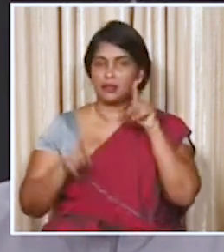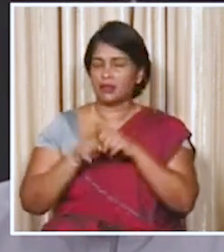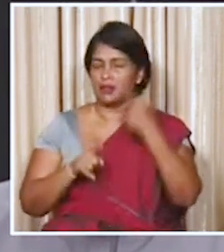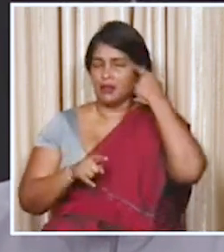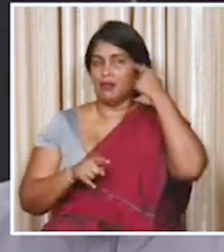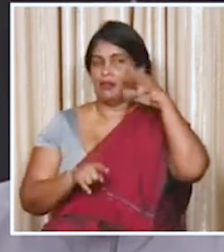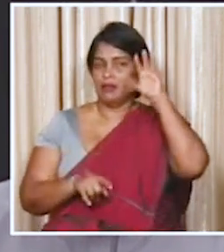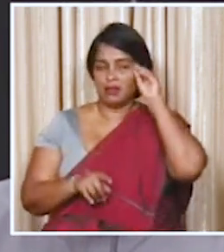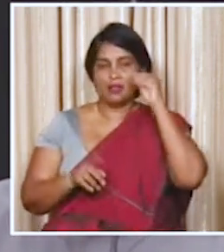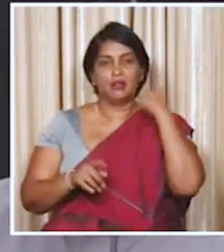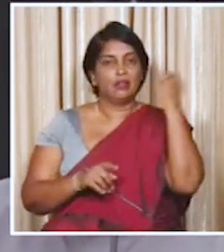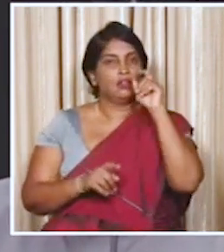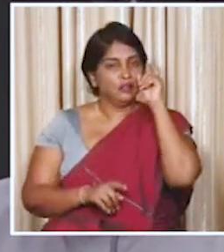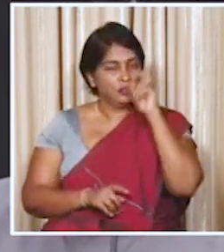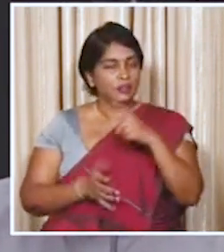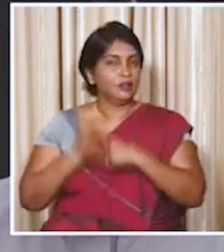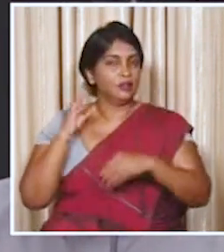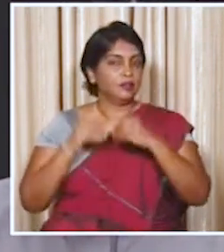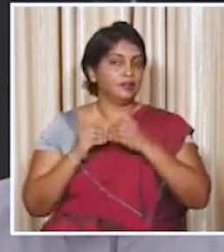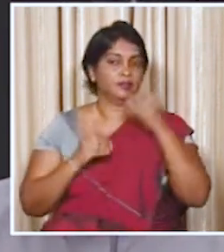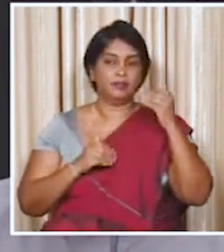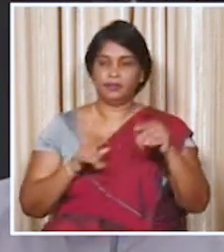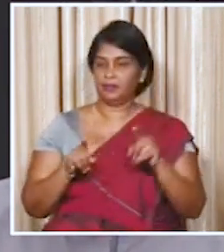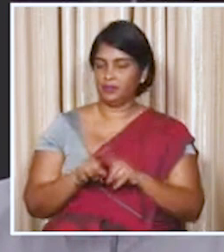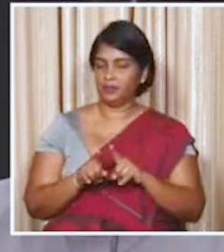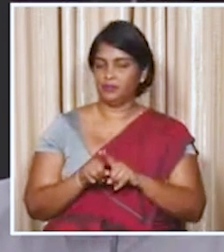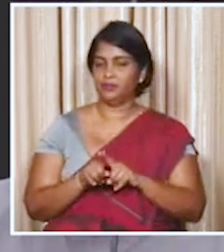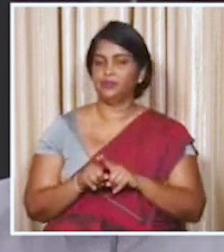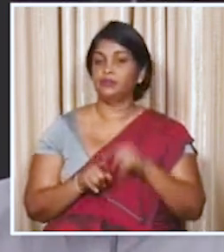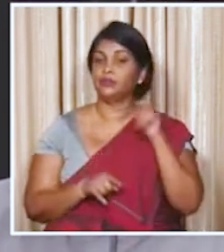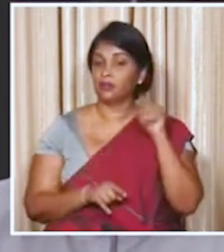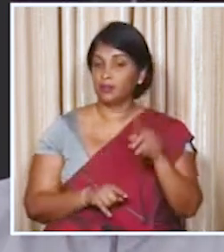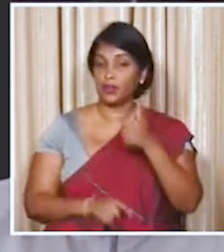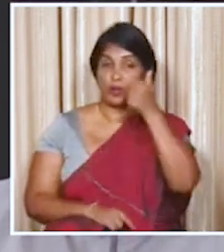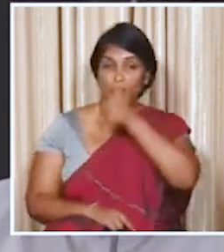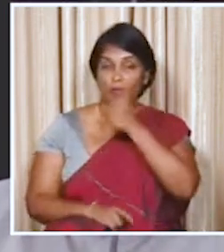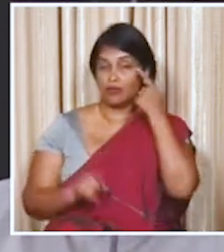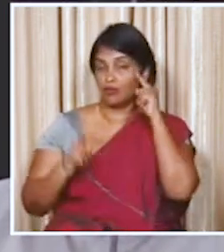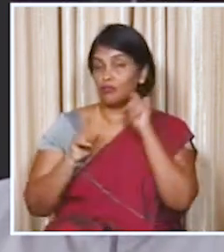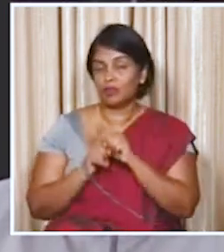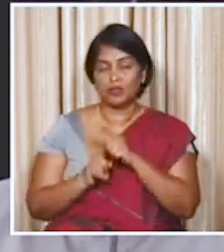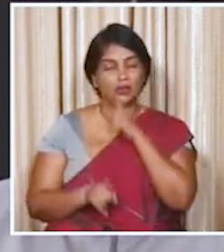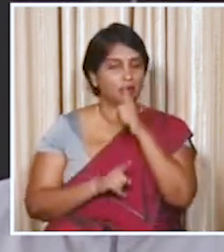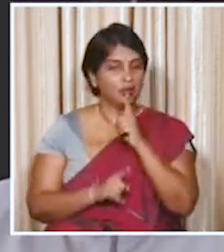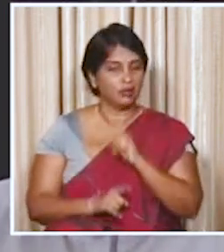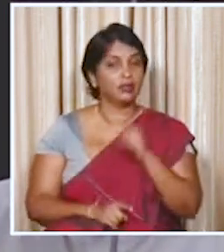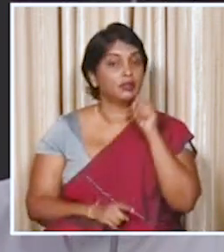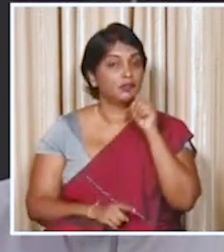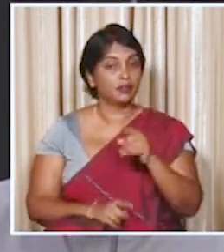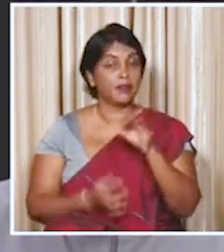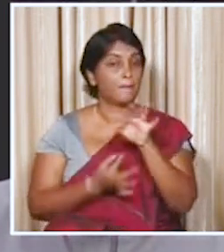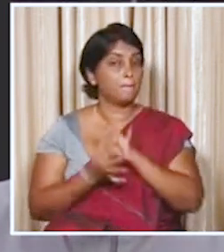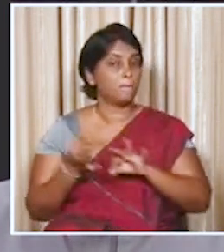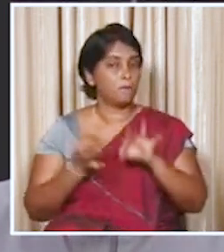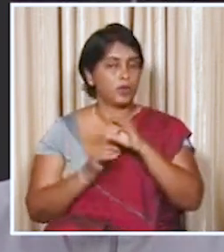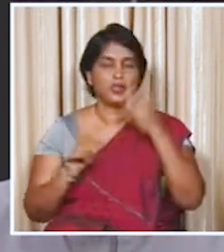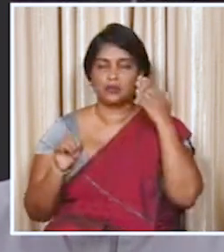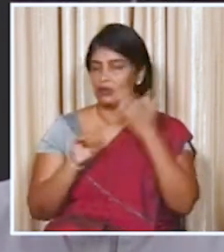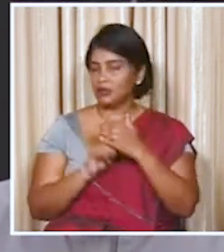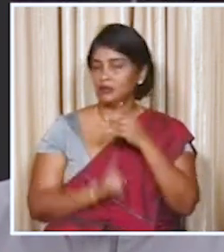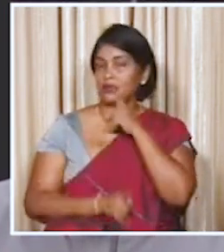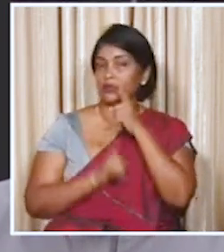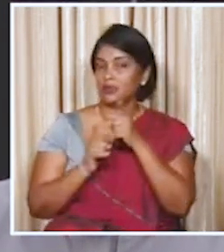කරනවා අපි දැක්කා. මැතිවරණ කල් දානවා කිය පිළිබඳව. ඔබතුමියලා හොරකම ගැන කතා කරනවා. ඔබතුමියලා ප්‍රජාතන්ත්‍රවාදය ගැන කතා